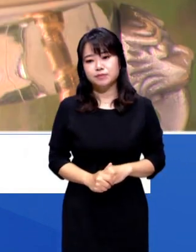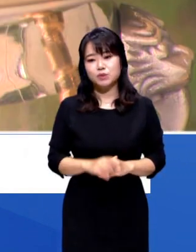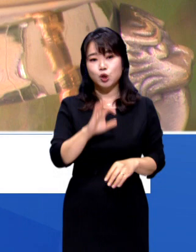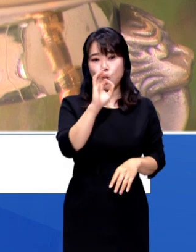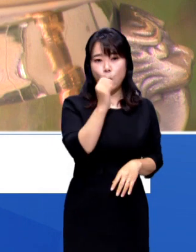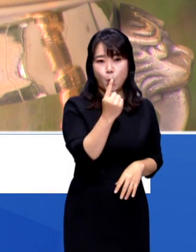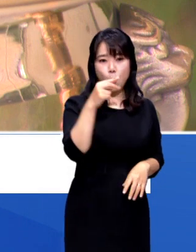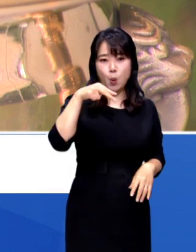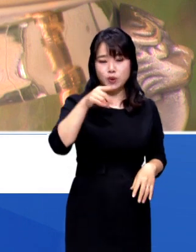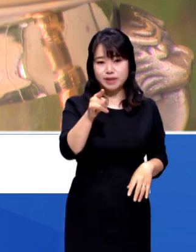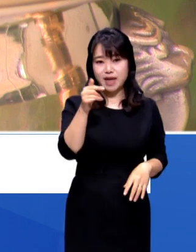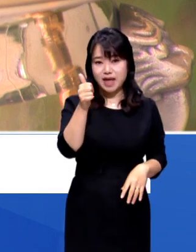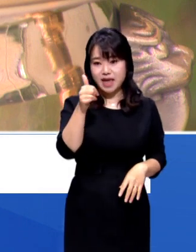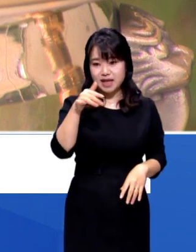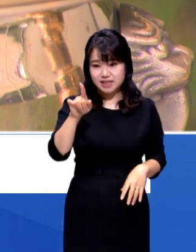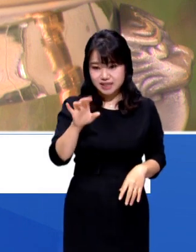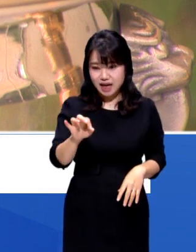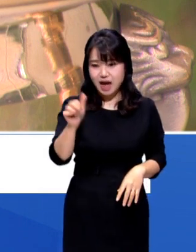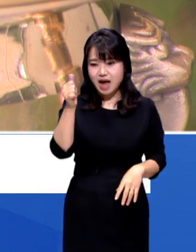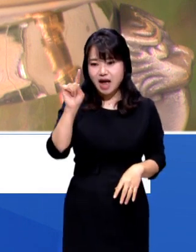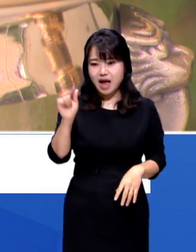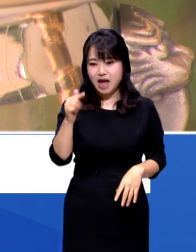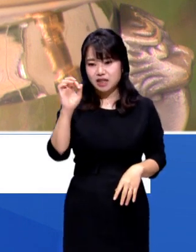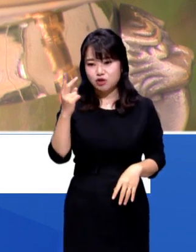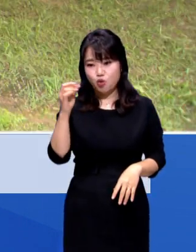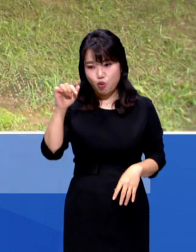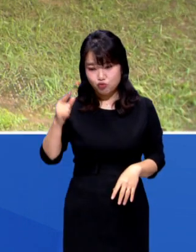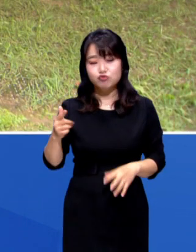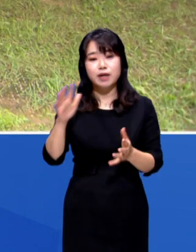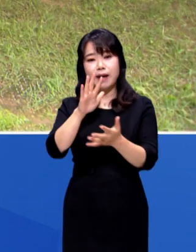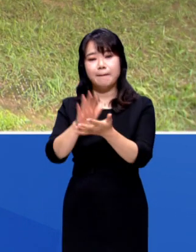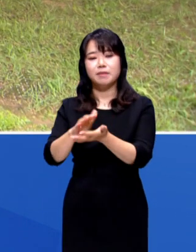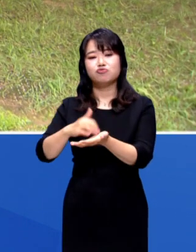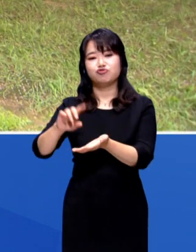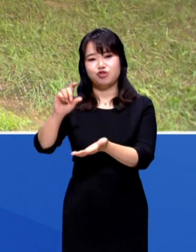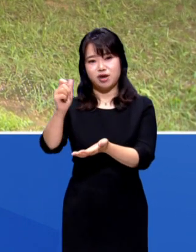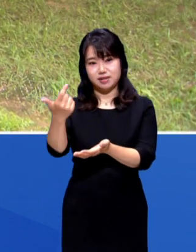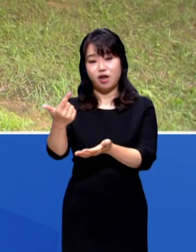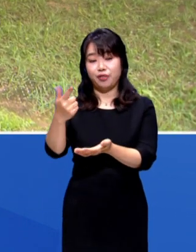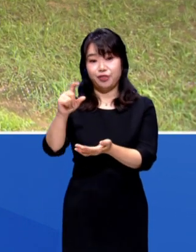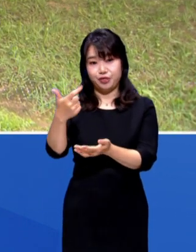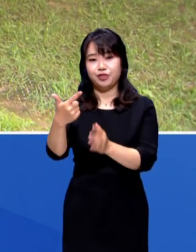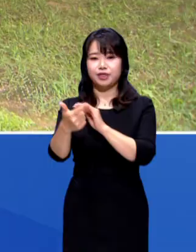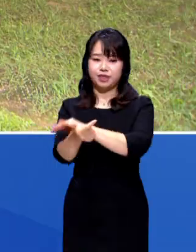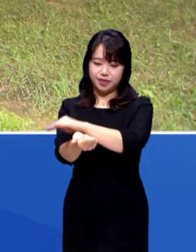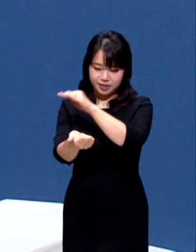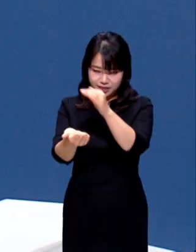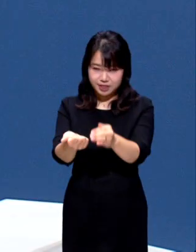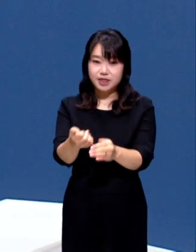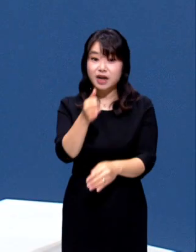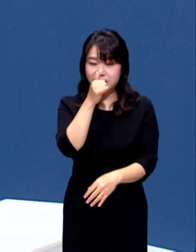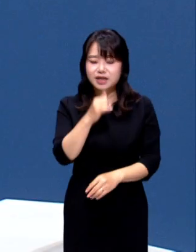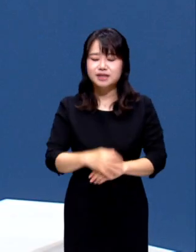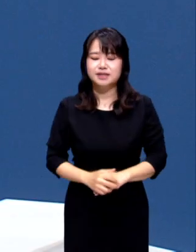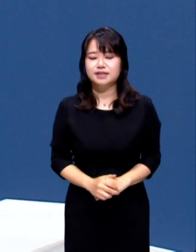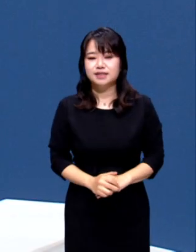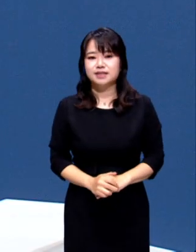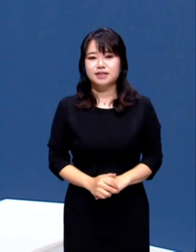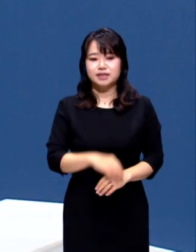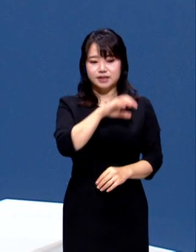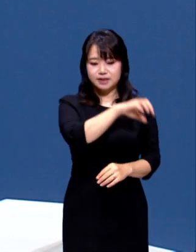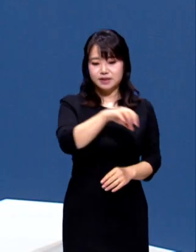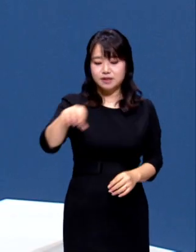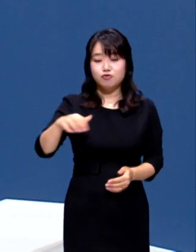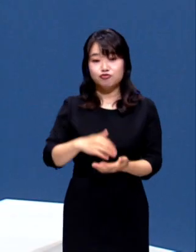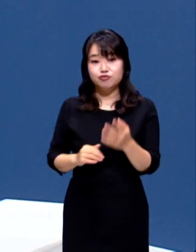오세창 선생 예, 그리고 예. 한용훈 선생을 한용훈 포함한 16분이 계십니다. 이 세 군데 묘역에는